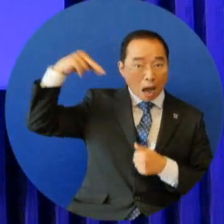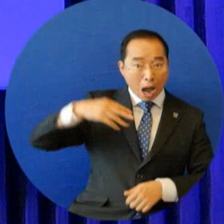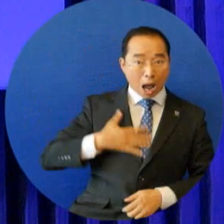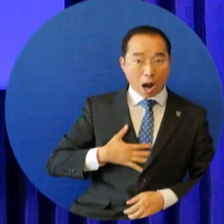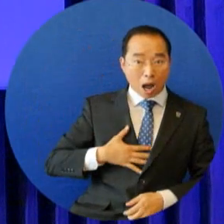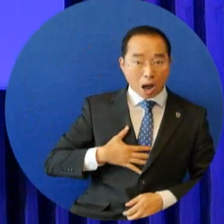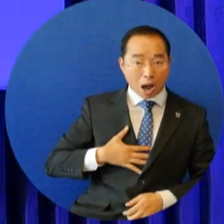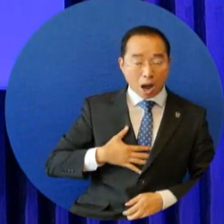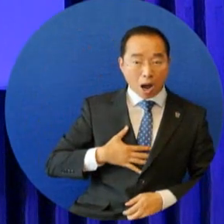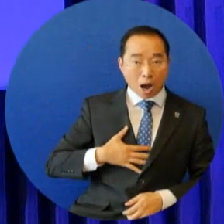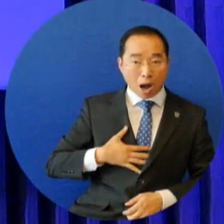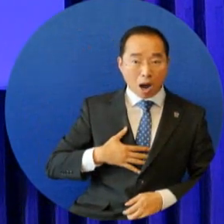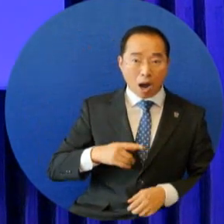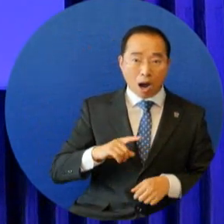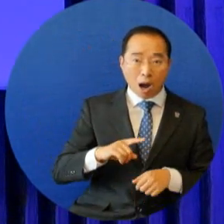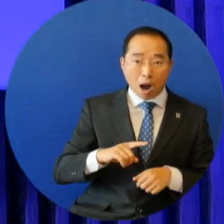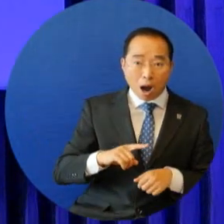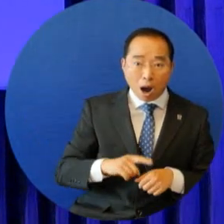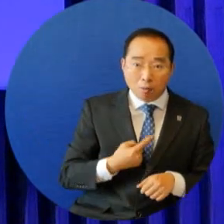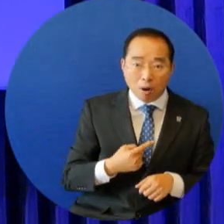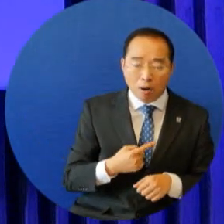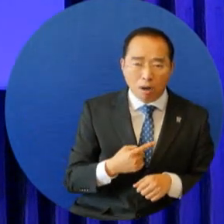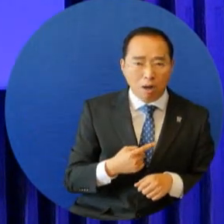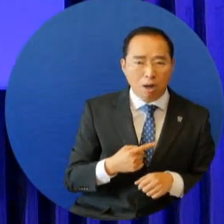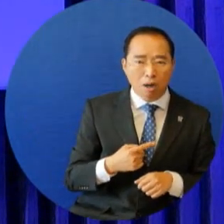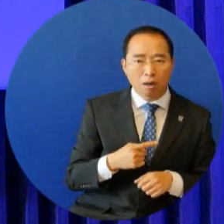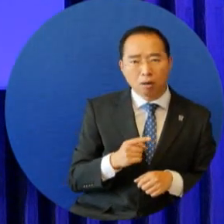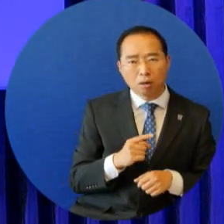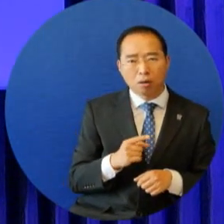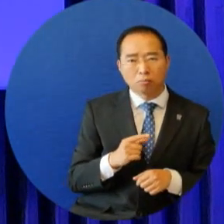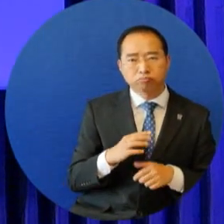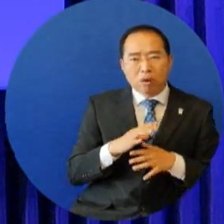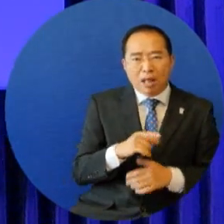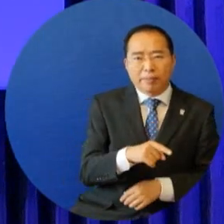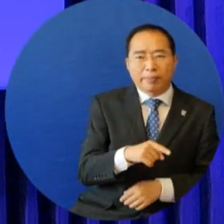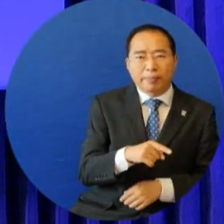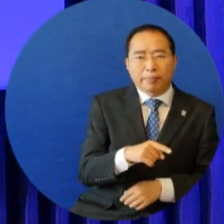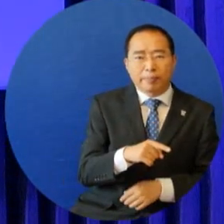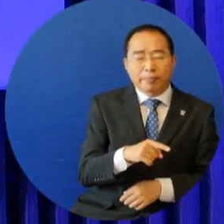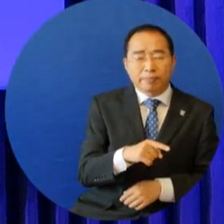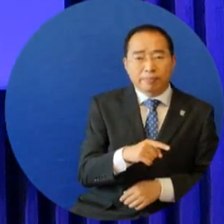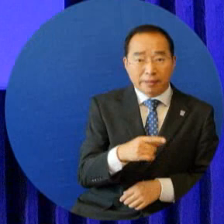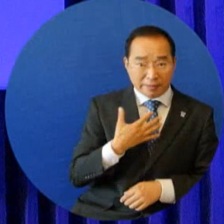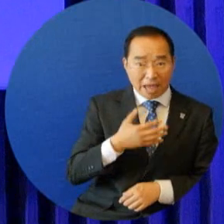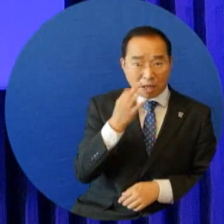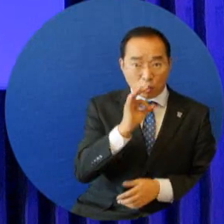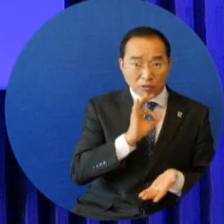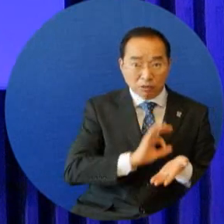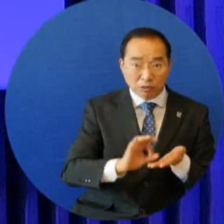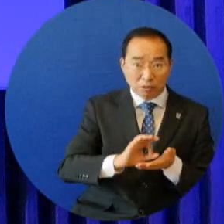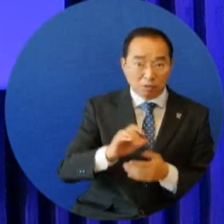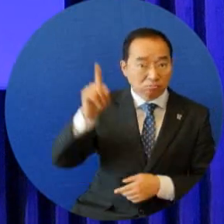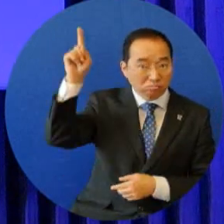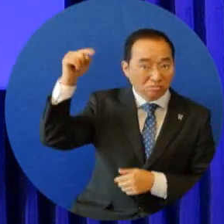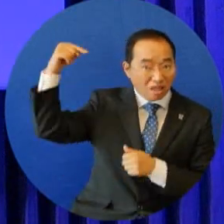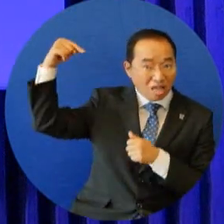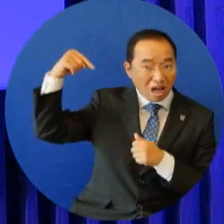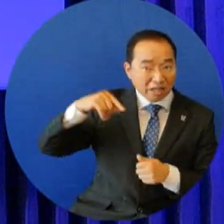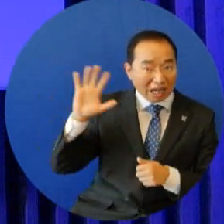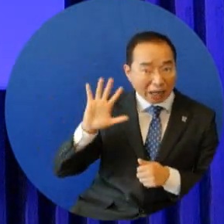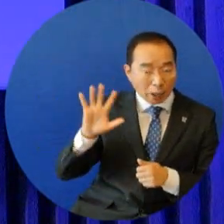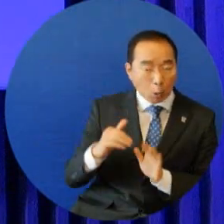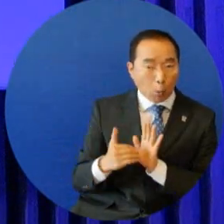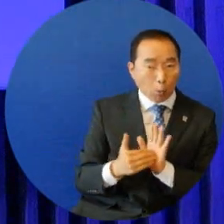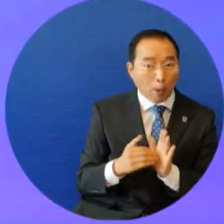다 감시한다면은 가장 큰 타격을 받는 거기 때문에 그런 걸 추적 못하게끔 만들어진